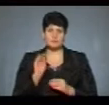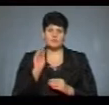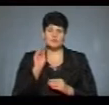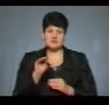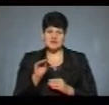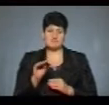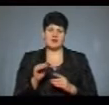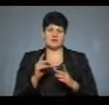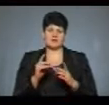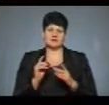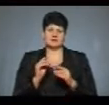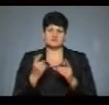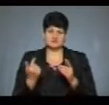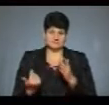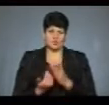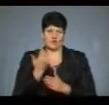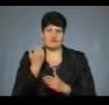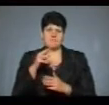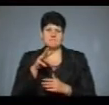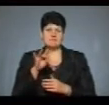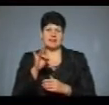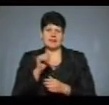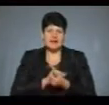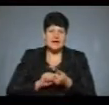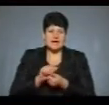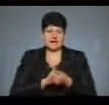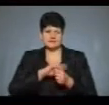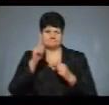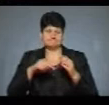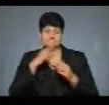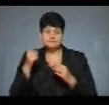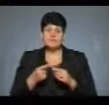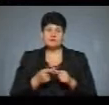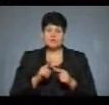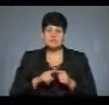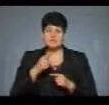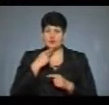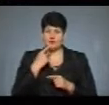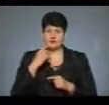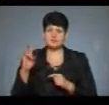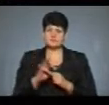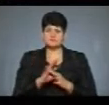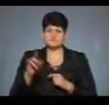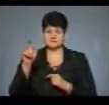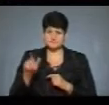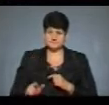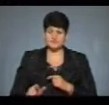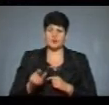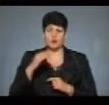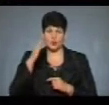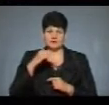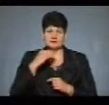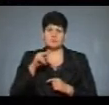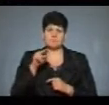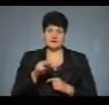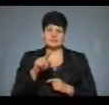млином. Близько тисячі біблійних персонажів складатимуть в майстерні монастиря. Про це повідомив духівник спільноти Марійської дружини отець